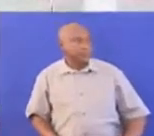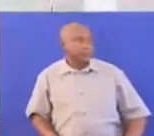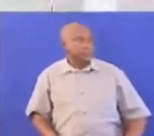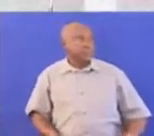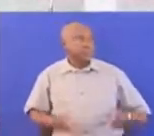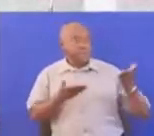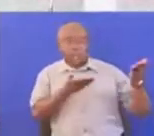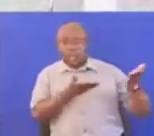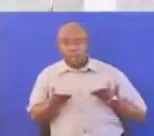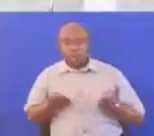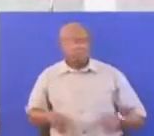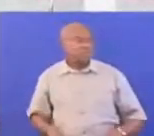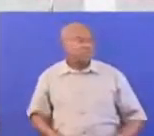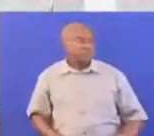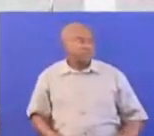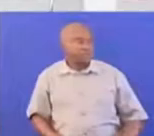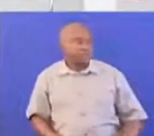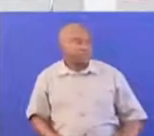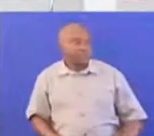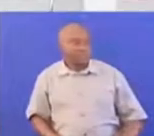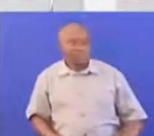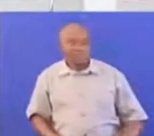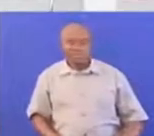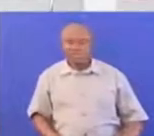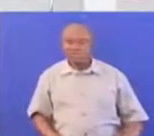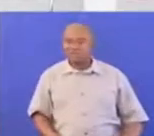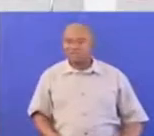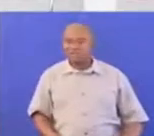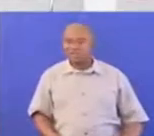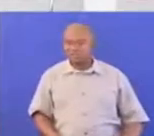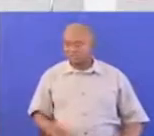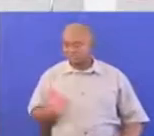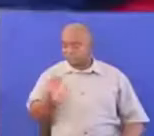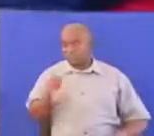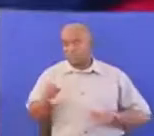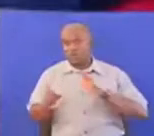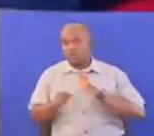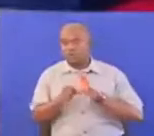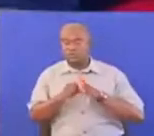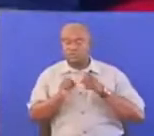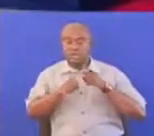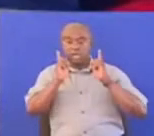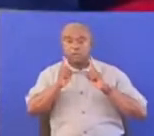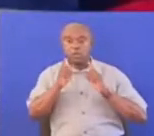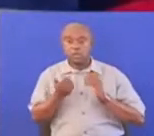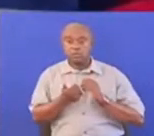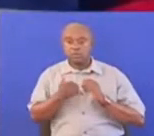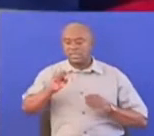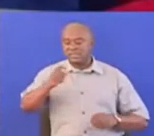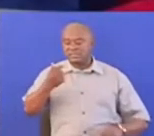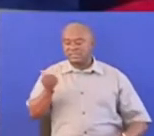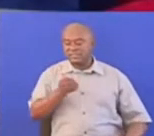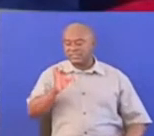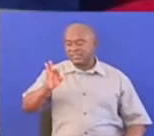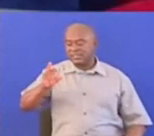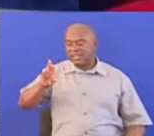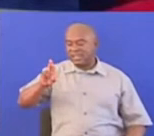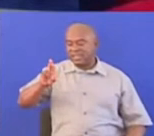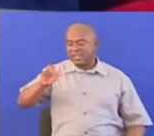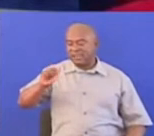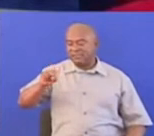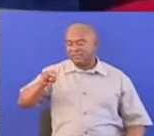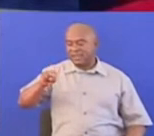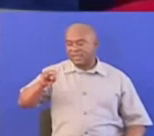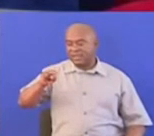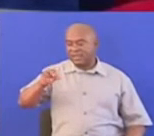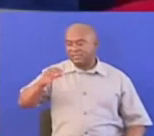Karibuni sana. Karibuni sana bungeni. Tunao pia wanafunzi na walimu wa St. Francis de Sales